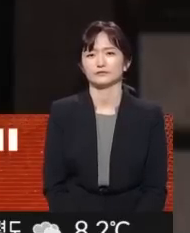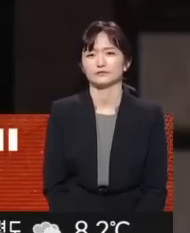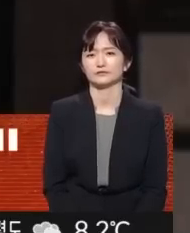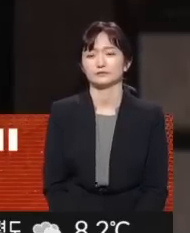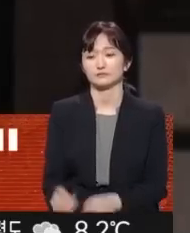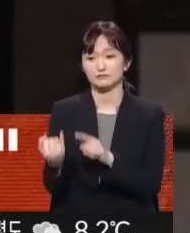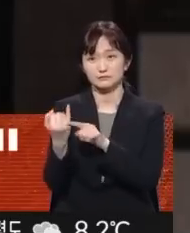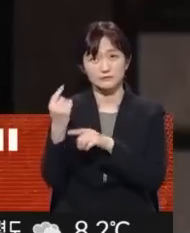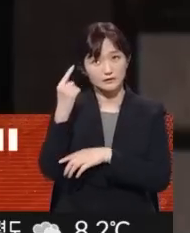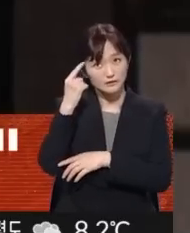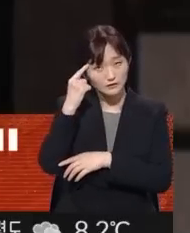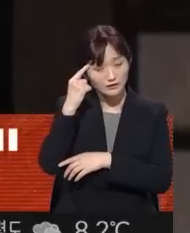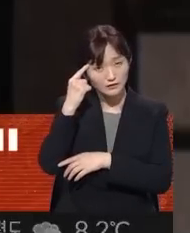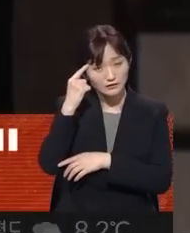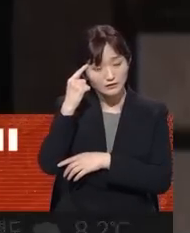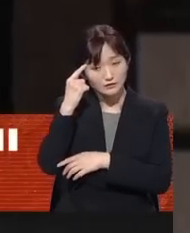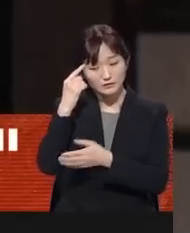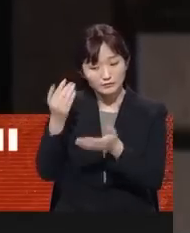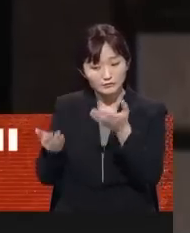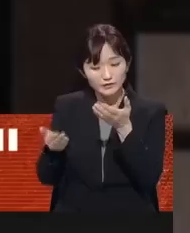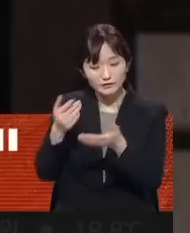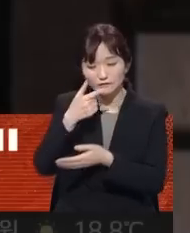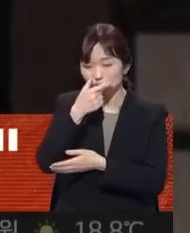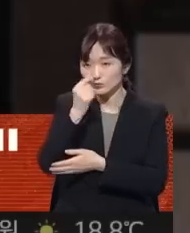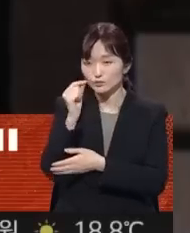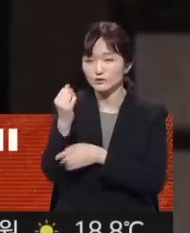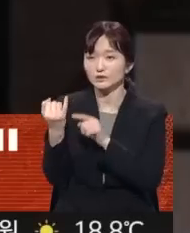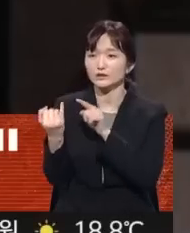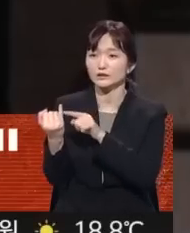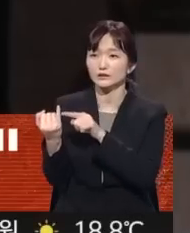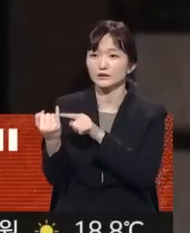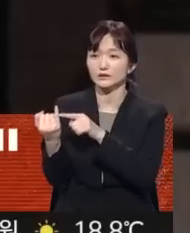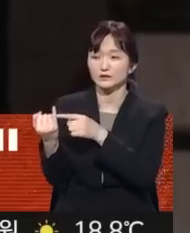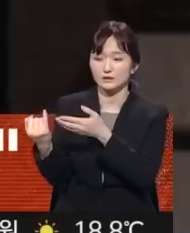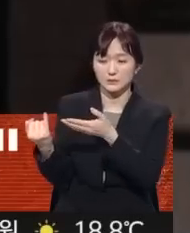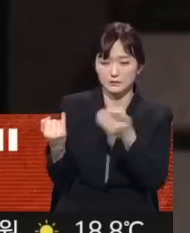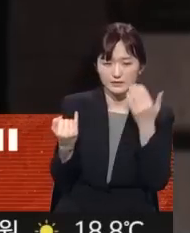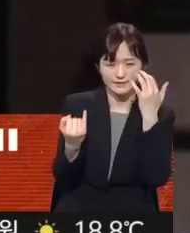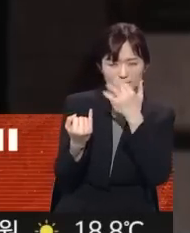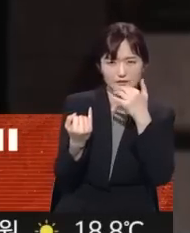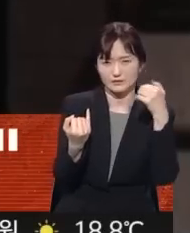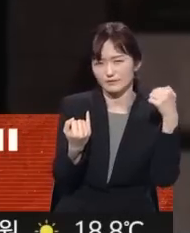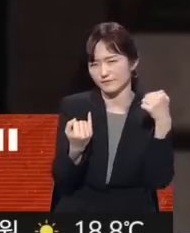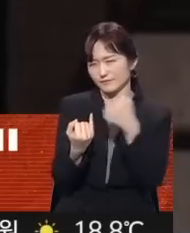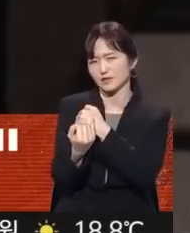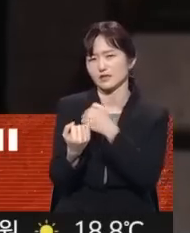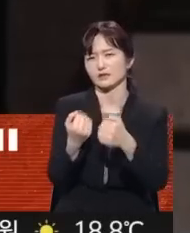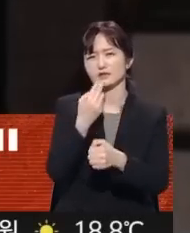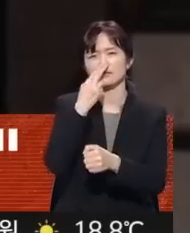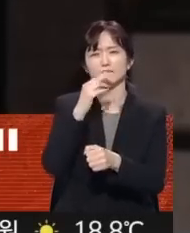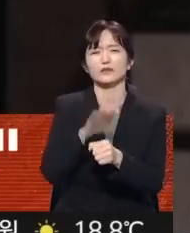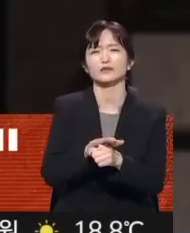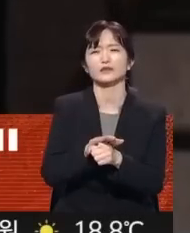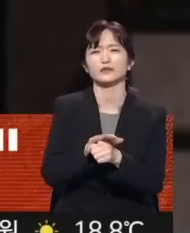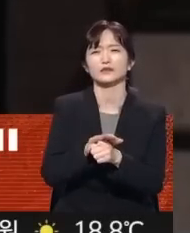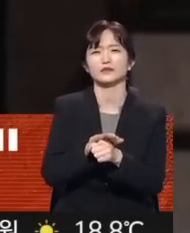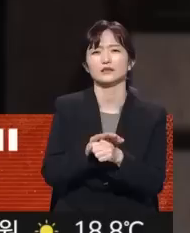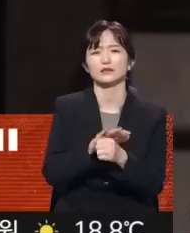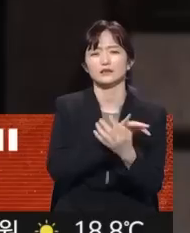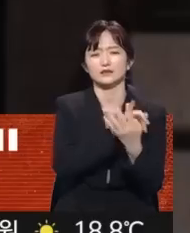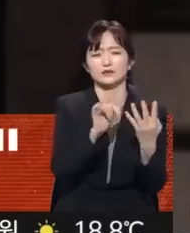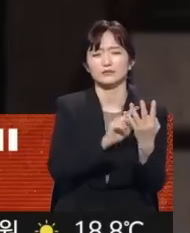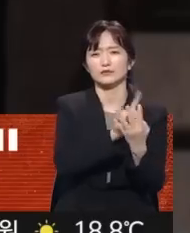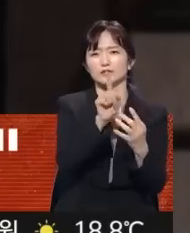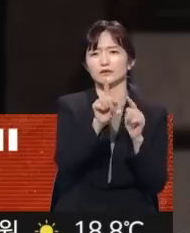부족한 그런 그 대상을 대해서 어떤 성적인 공격을 한 것이 아니겠습니까 근데 기가 막힌 것이 그 중에서 한 사람은